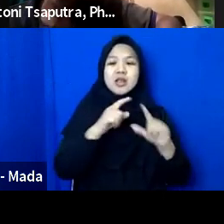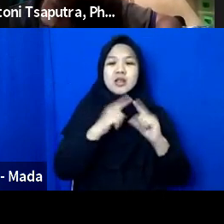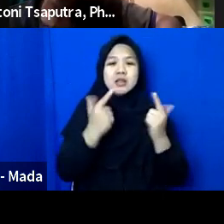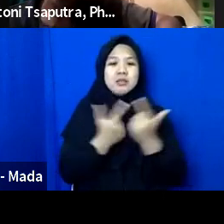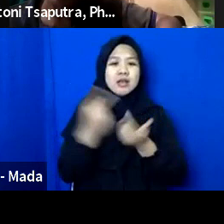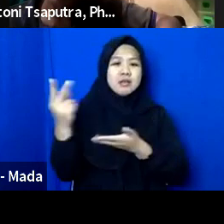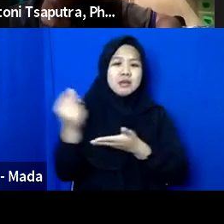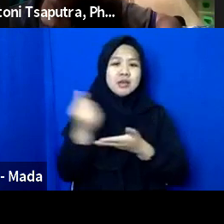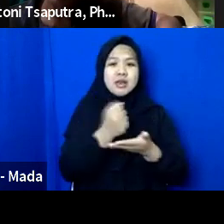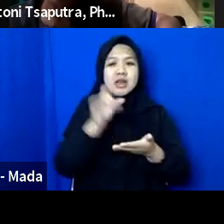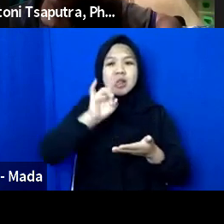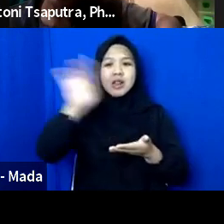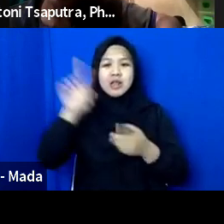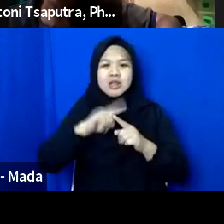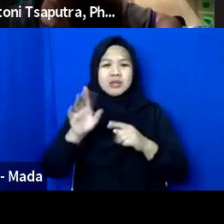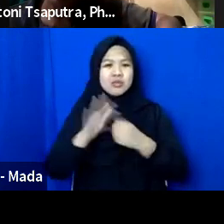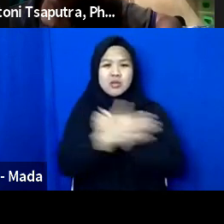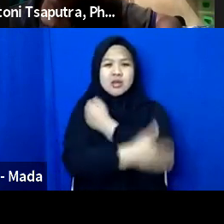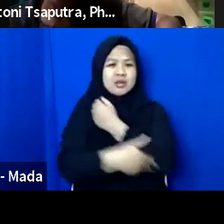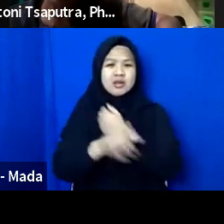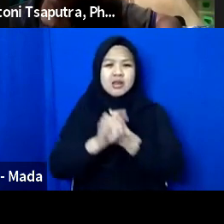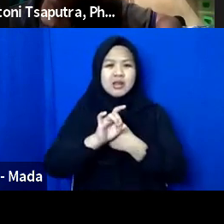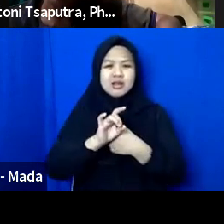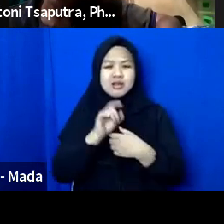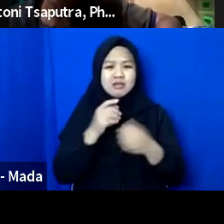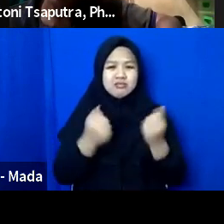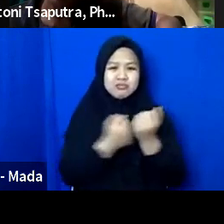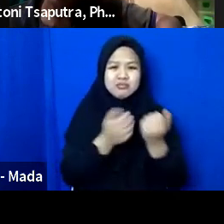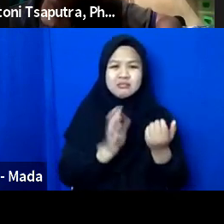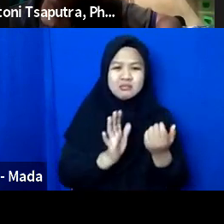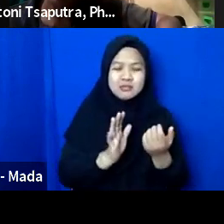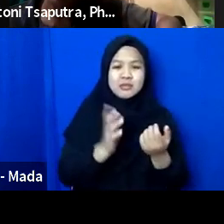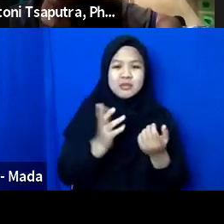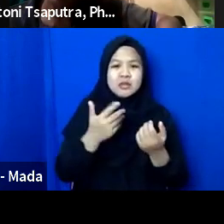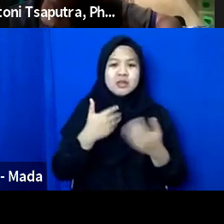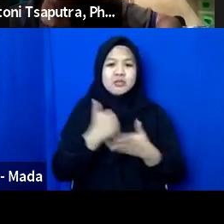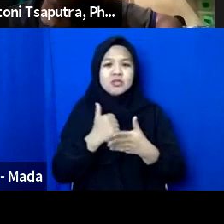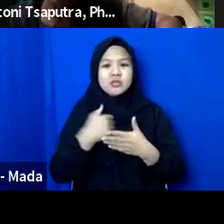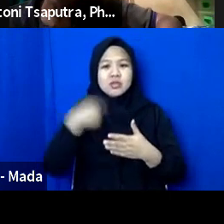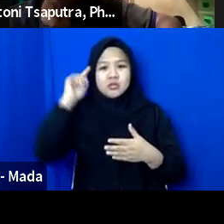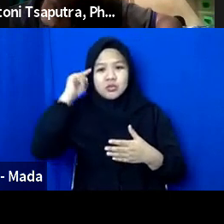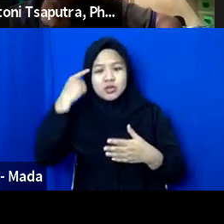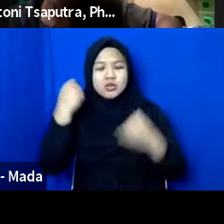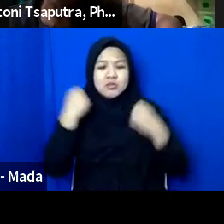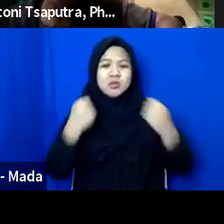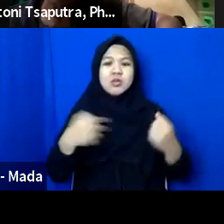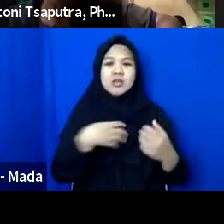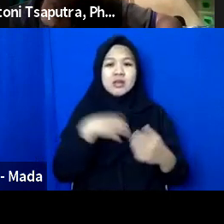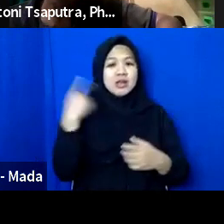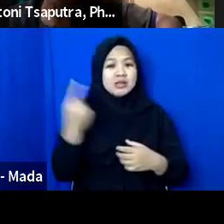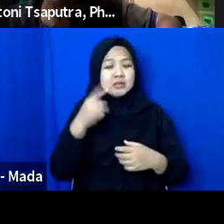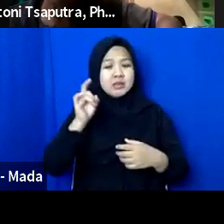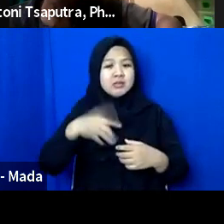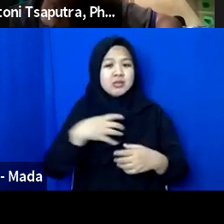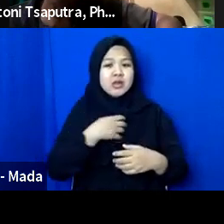pendanaan yang lain bukan dari negara padahal yang punya yang punya kepedulian atau untuk melakukan penguatan hak sipil termasuk